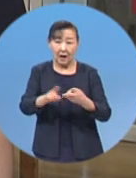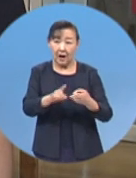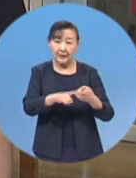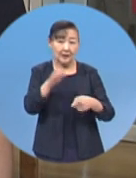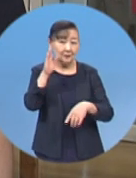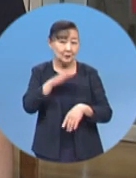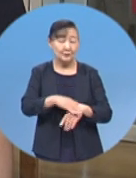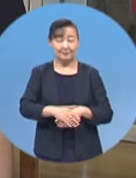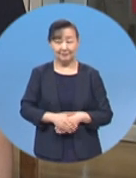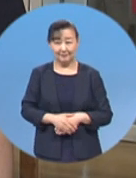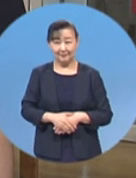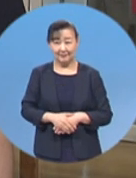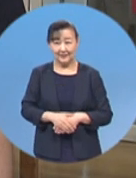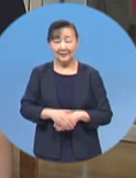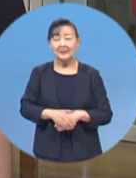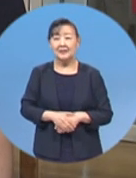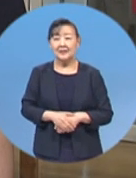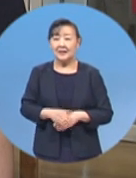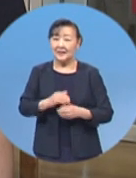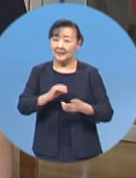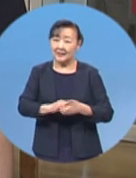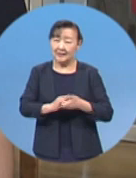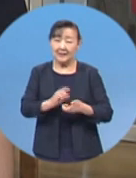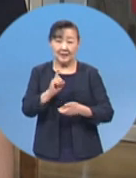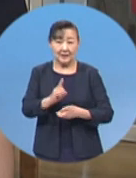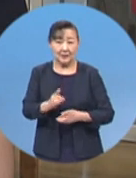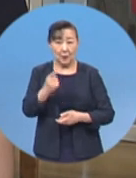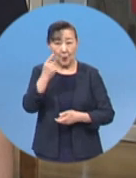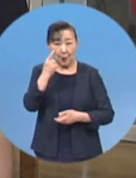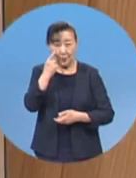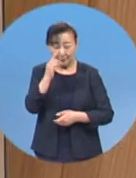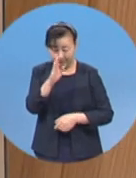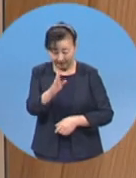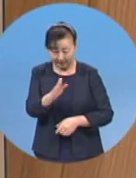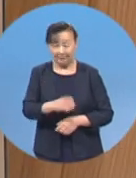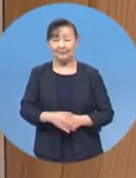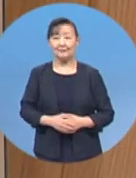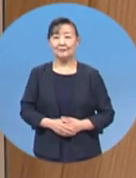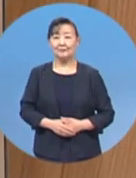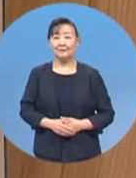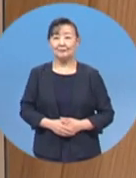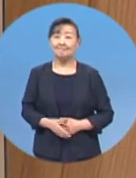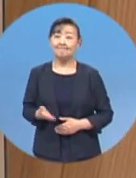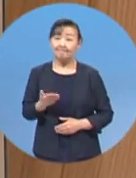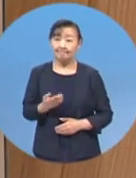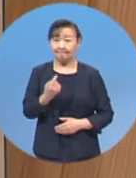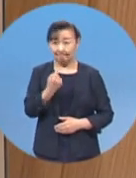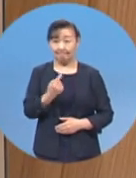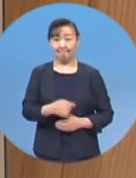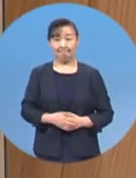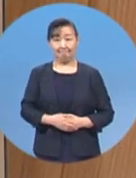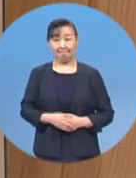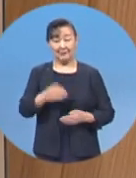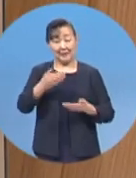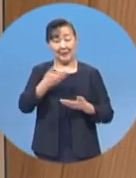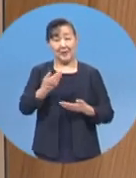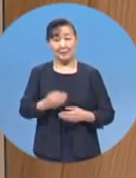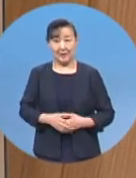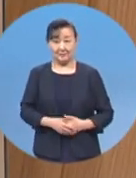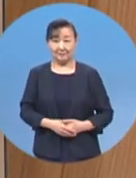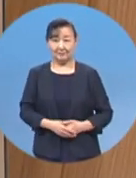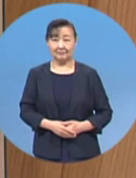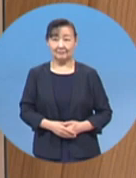、千葉の食材と合わせてぜひ一度ご賞味ください。 ということで早速いただいちゃいます